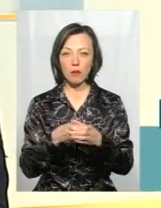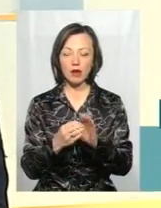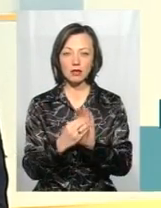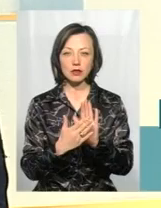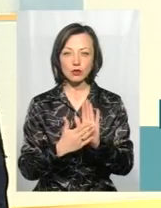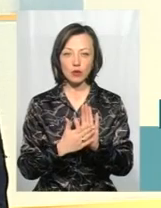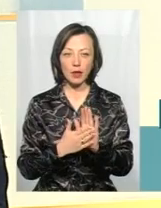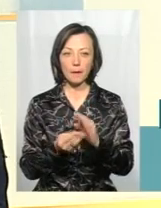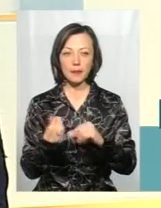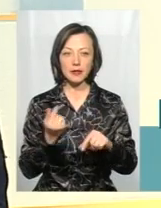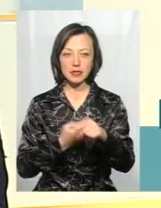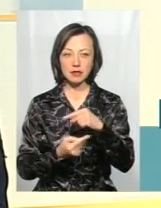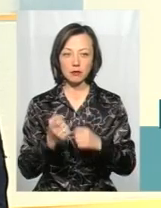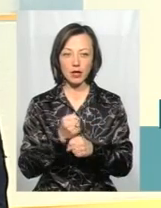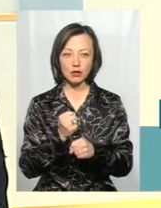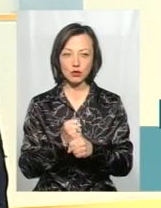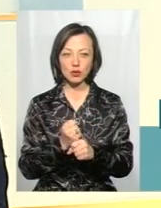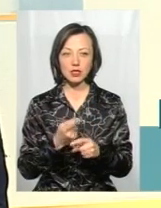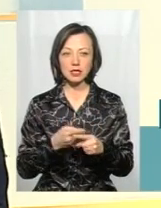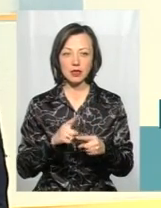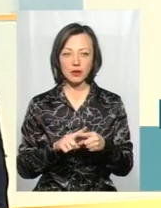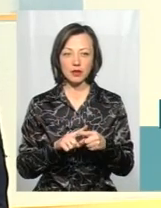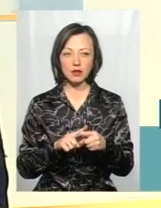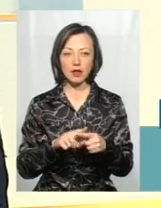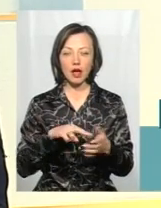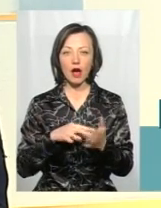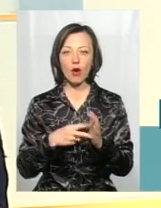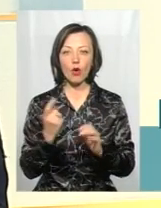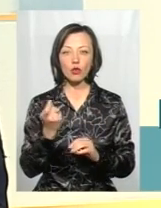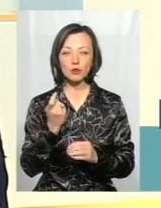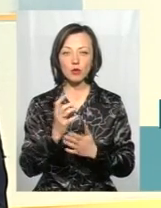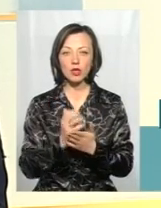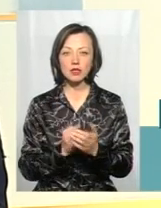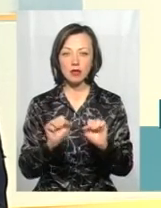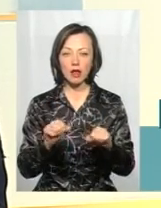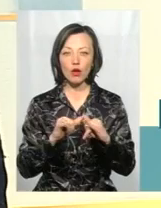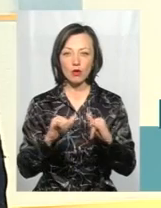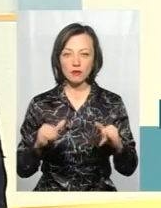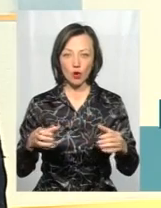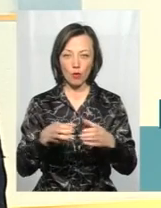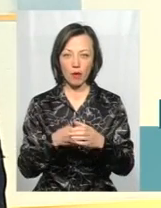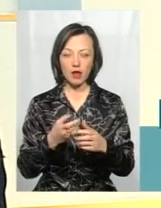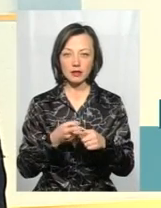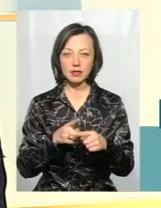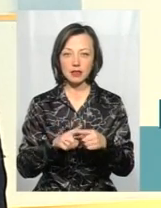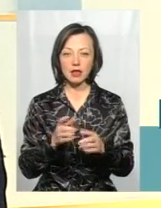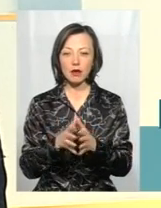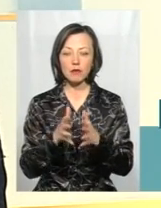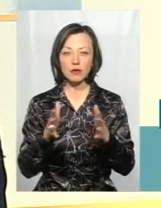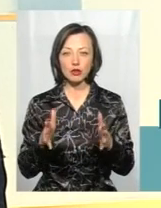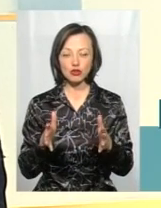зареєстровані підприємці, працює бізнес. Тобто це економічний потенціал, економічний розвиток громади. Це найбільш